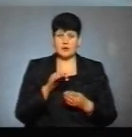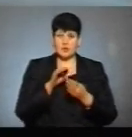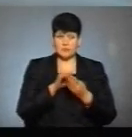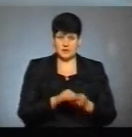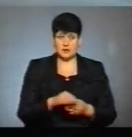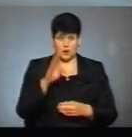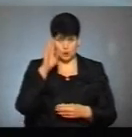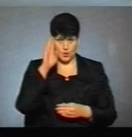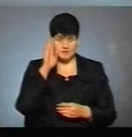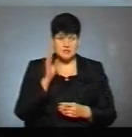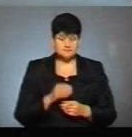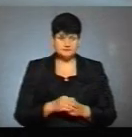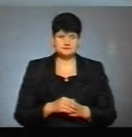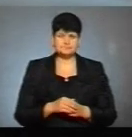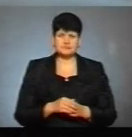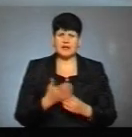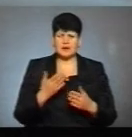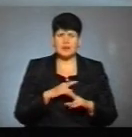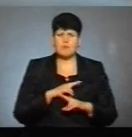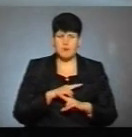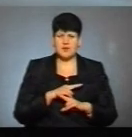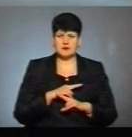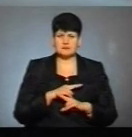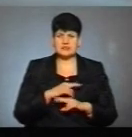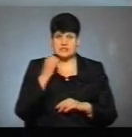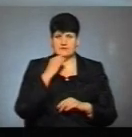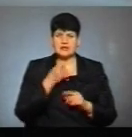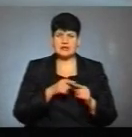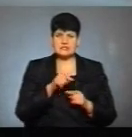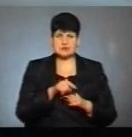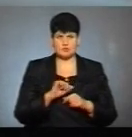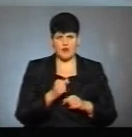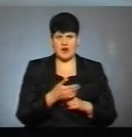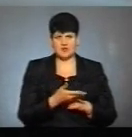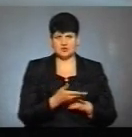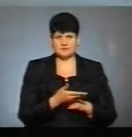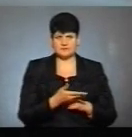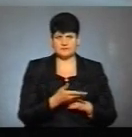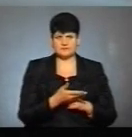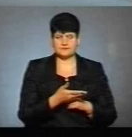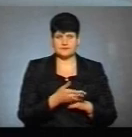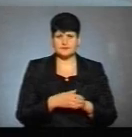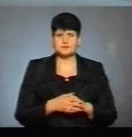хлопця, який помер завдяки цим товаришам. Завдяки їм він помер.